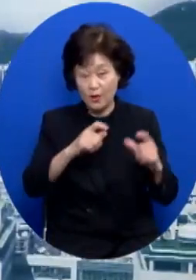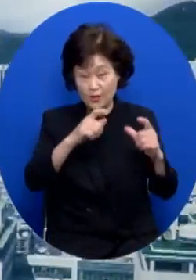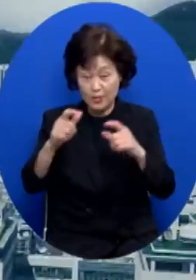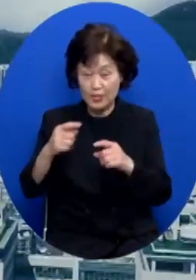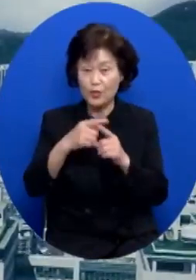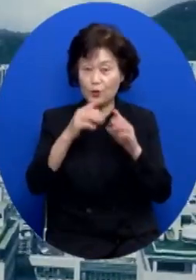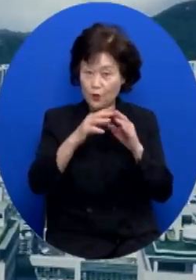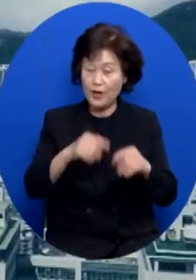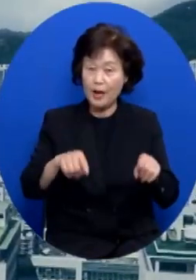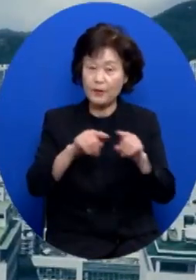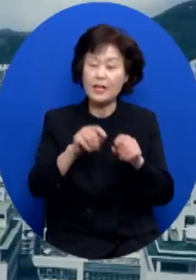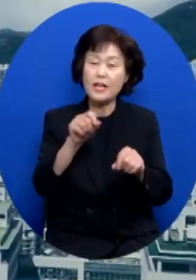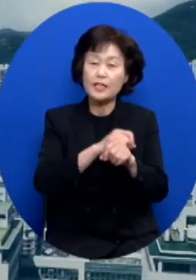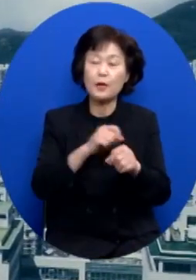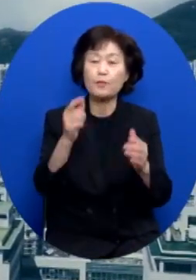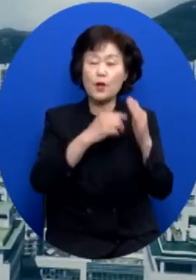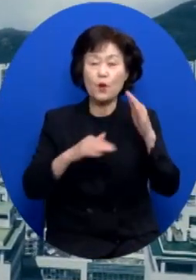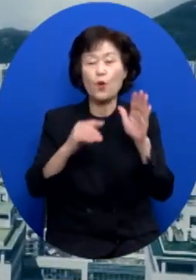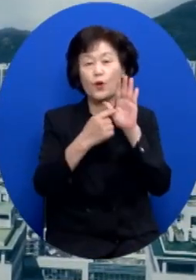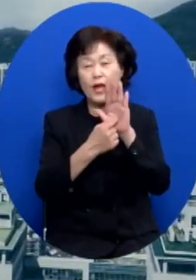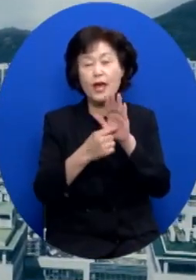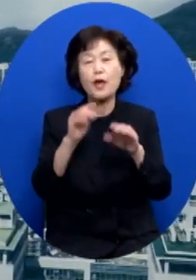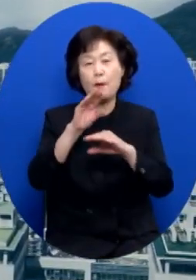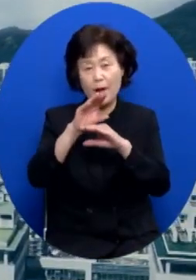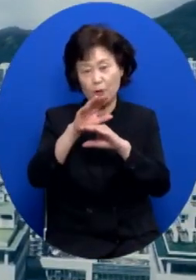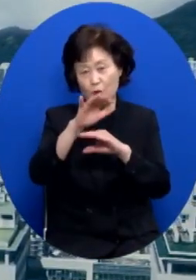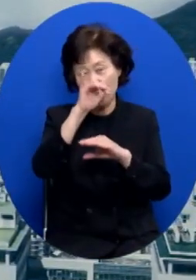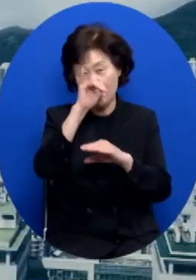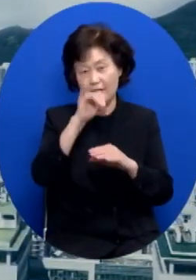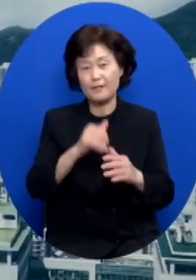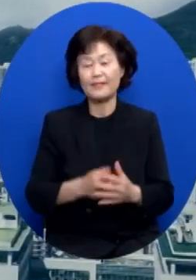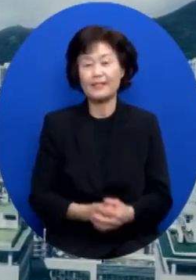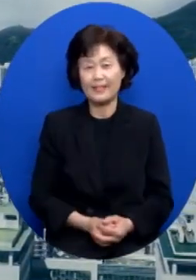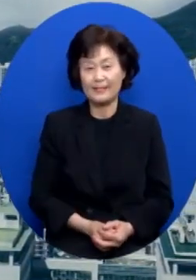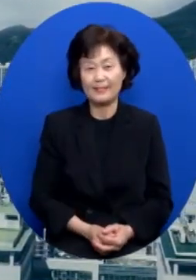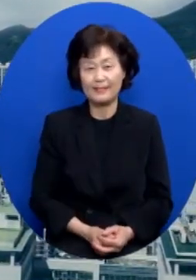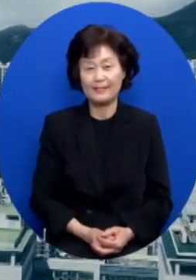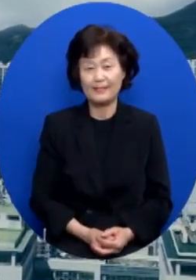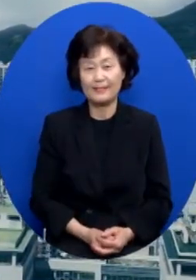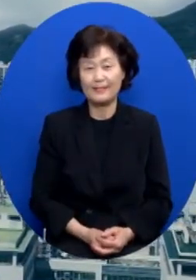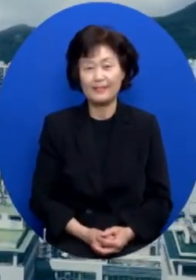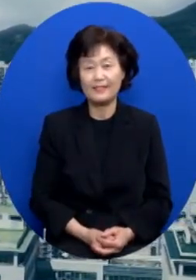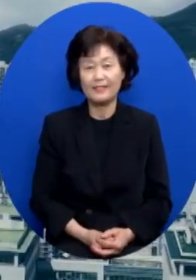함께하는 특별 공개방송이 진행됩니다 CTS 뉴스 이영입니다